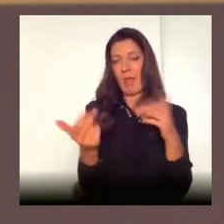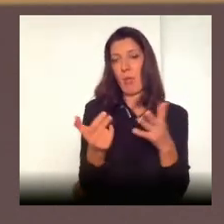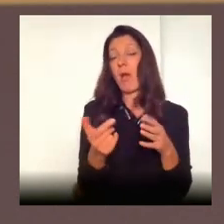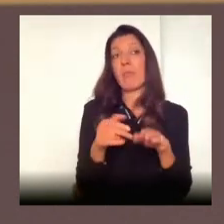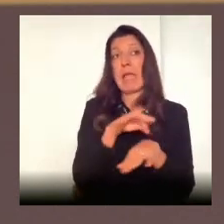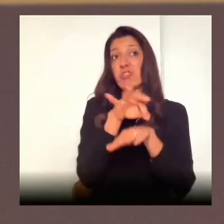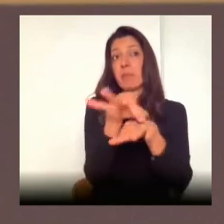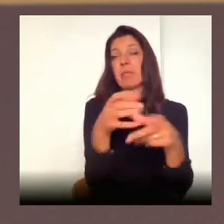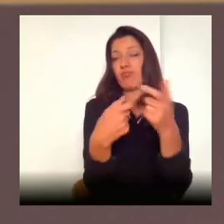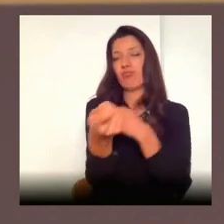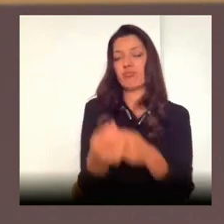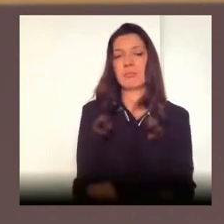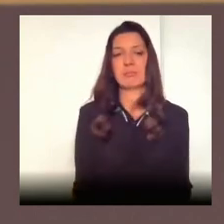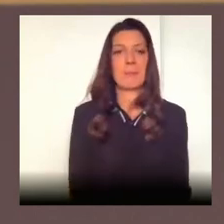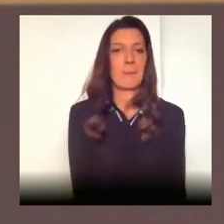réactivité.